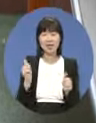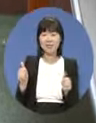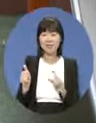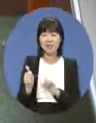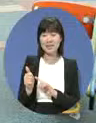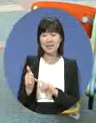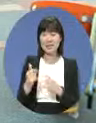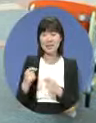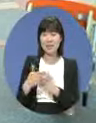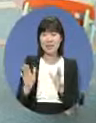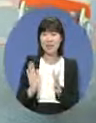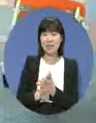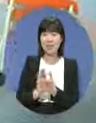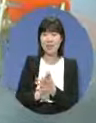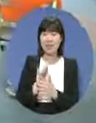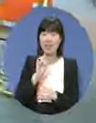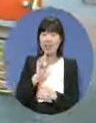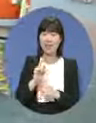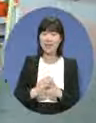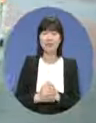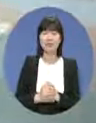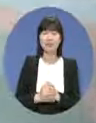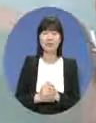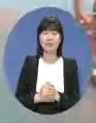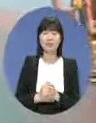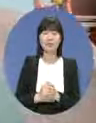반 친구들인데요.